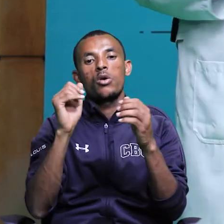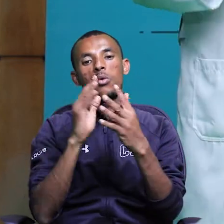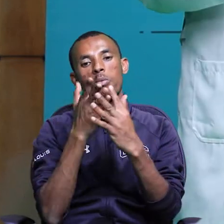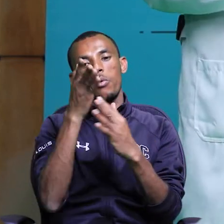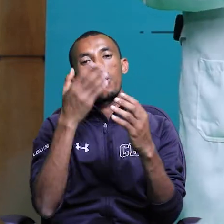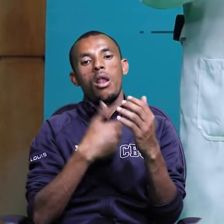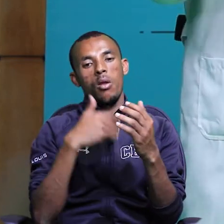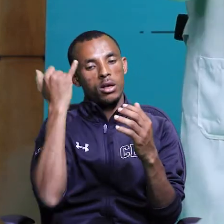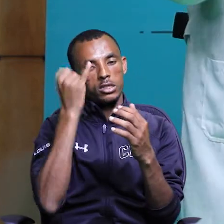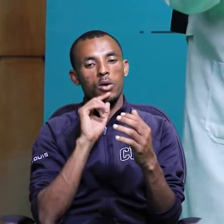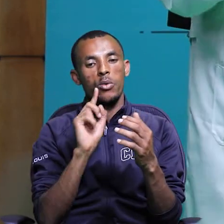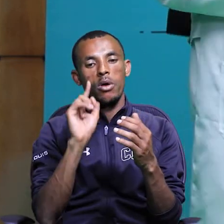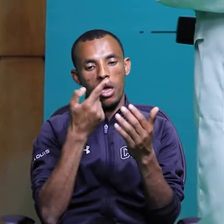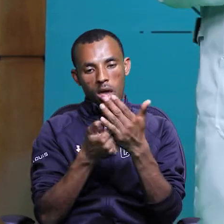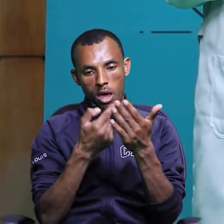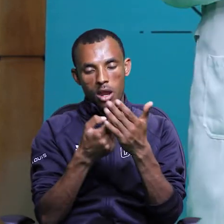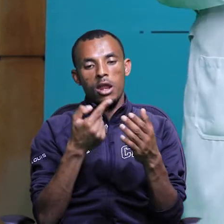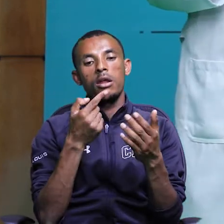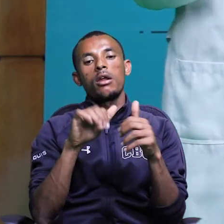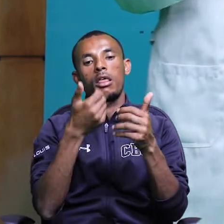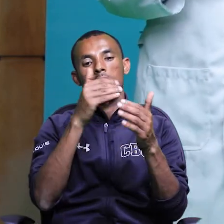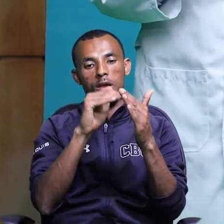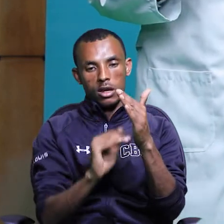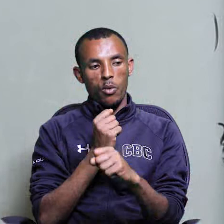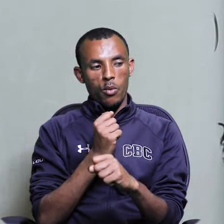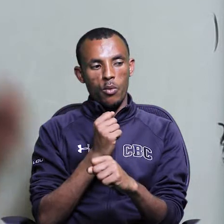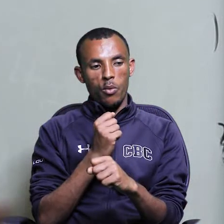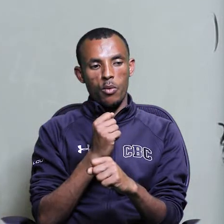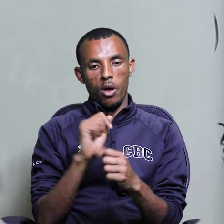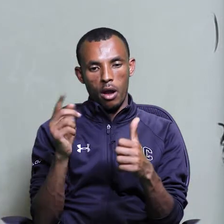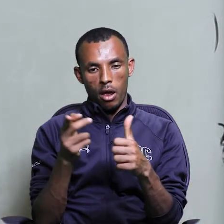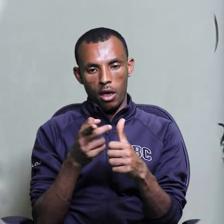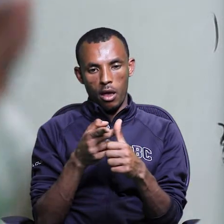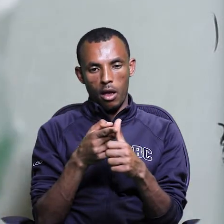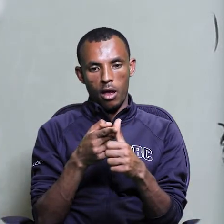ነው። ይሄንን እንዴት እንቀንሳለን የሚለው አንድ